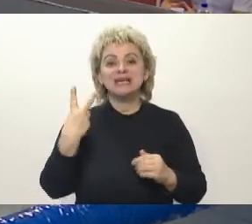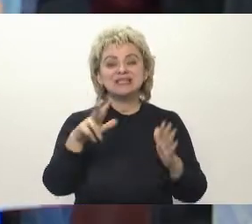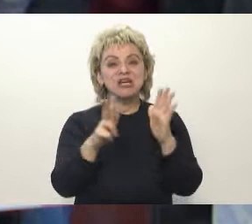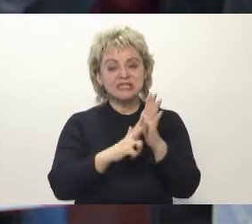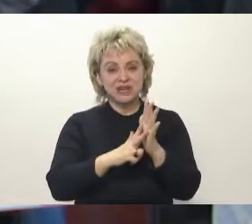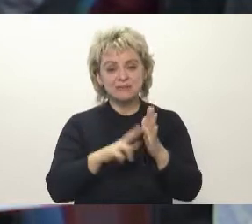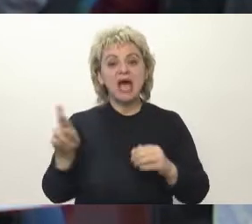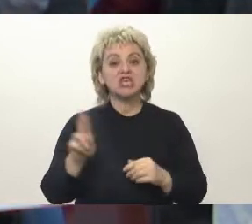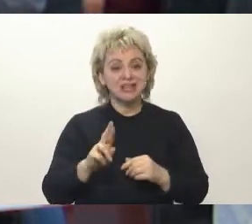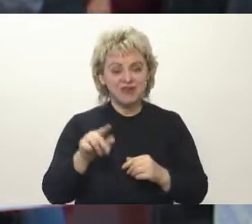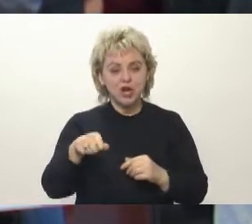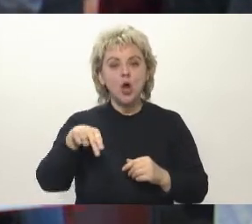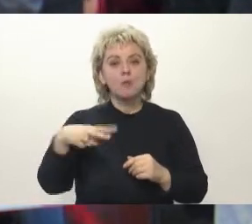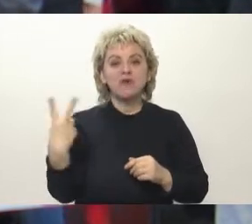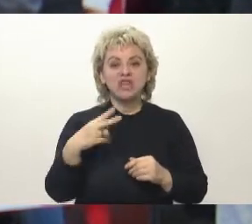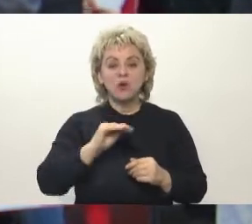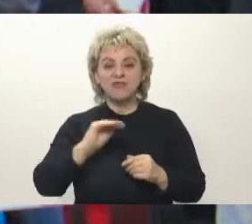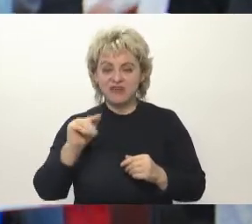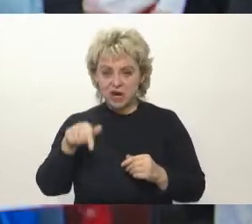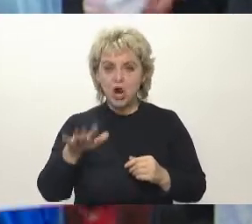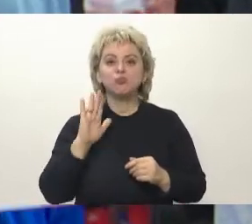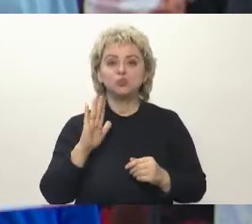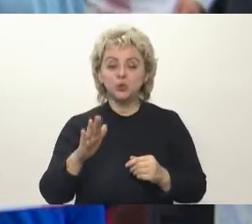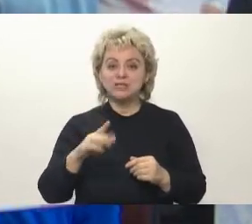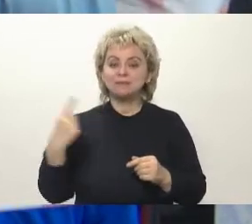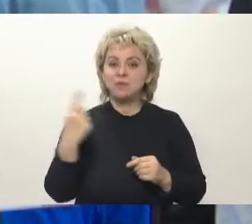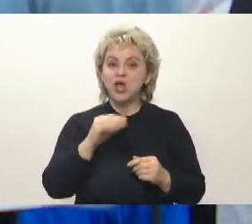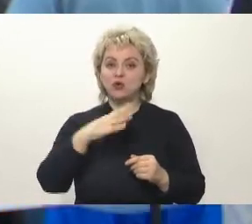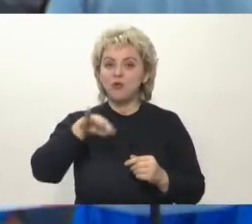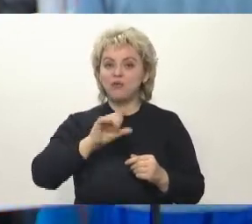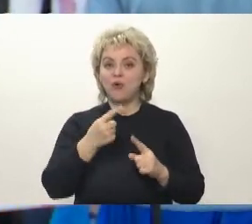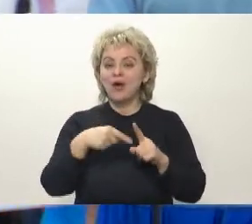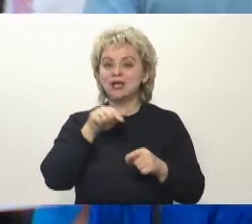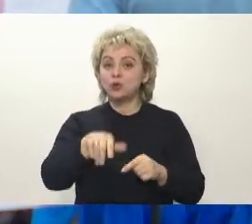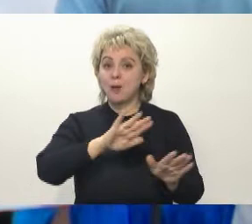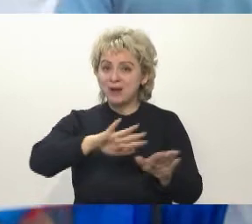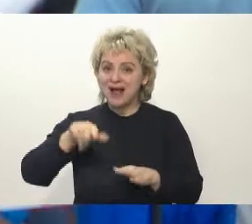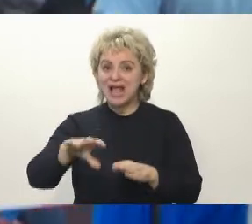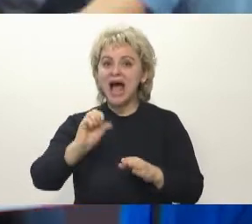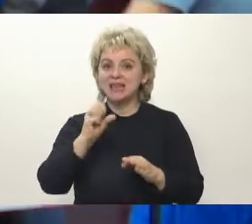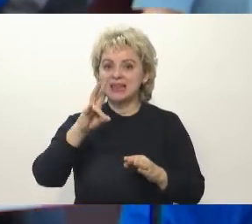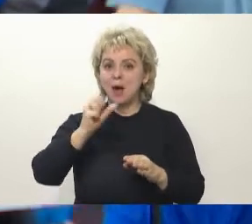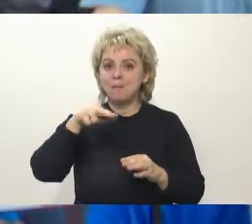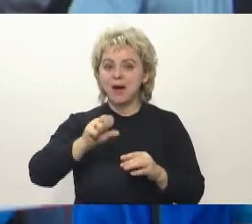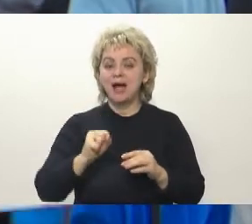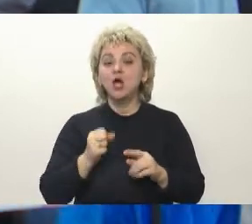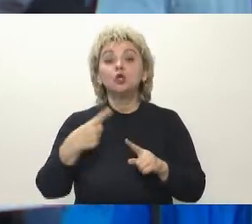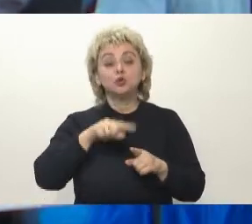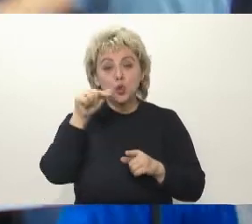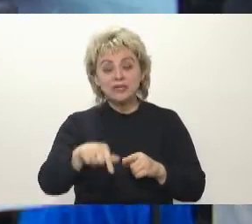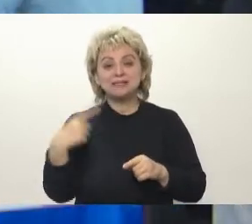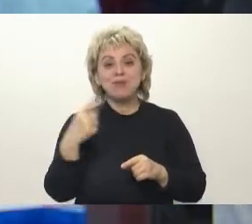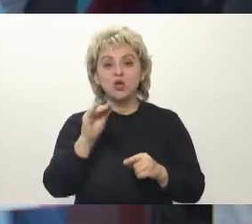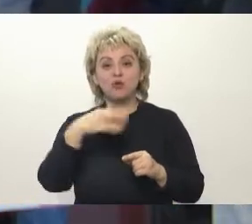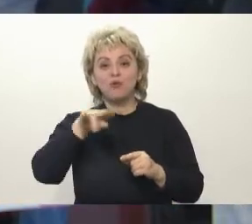28 января по 2 февраля у нас будет первенство ЮФО, которое будет проходить в Анапе. То есть